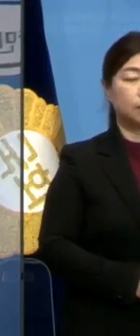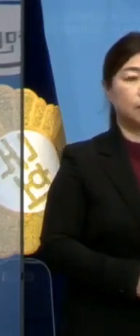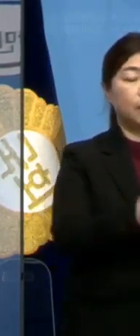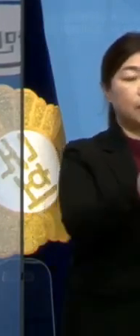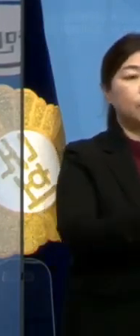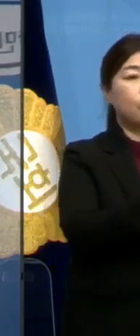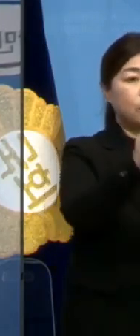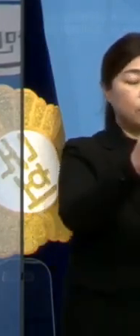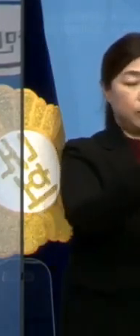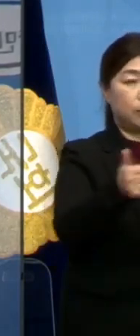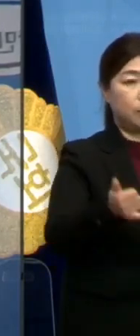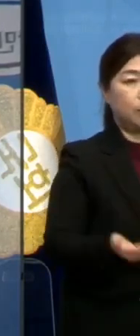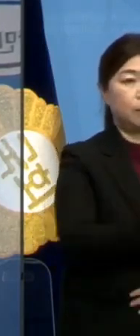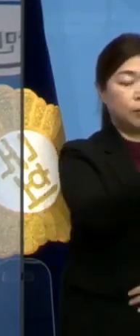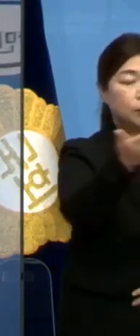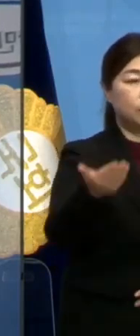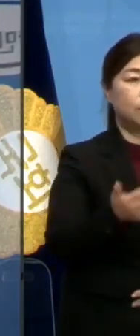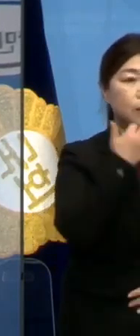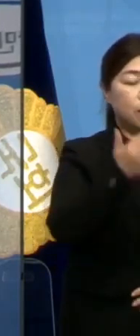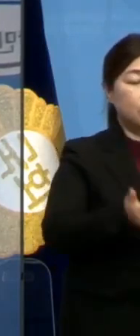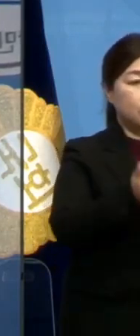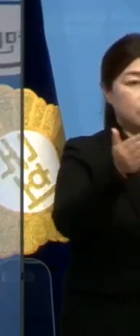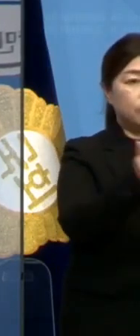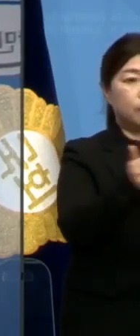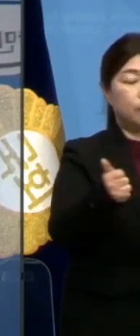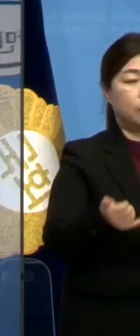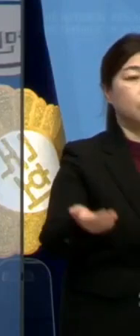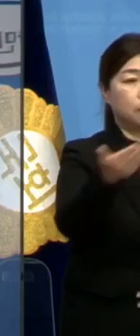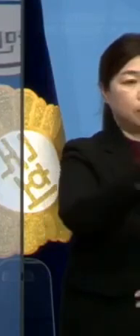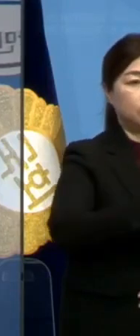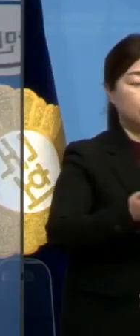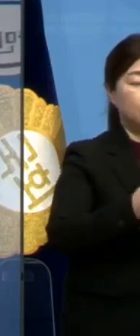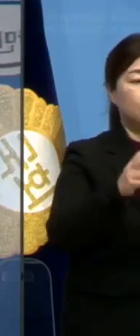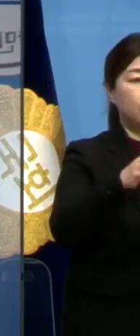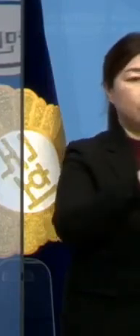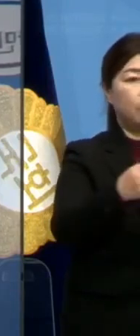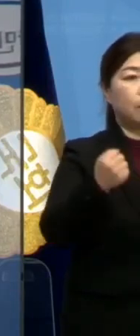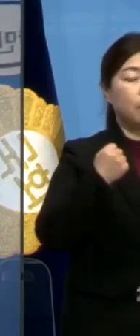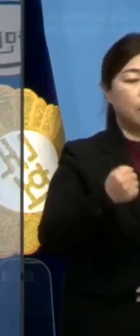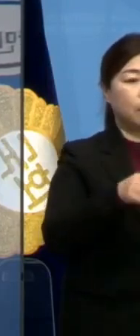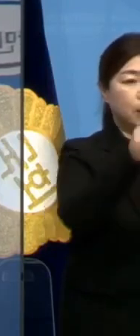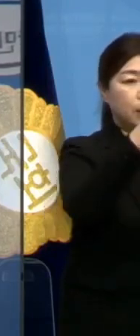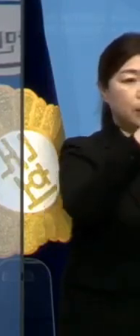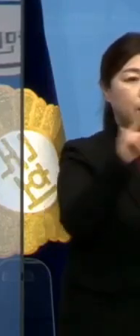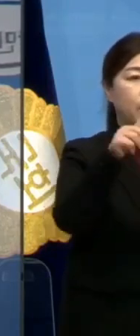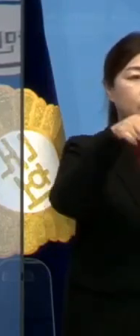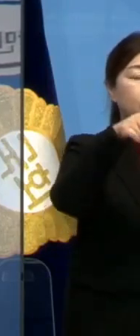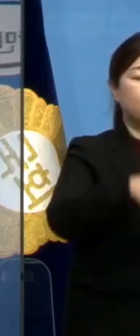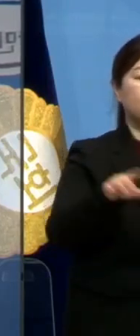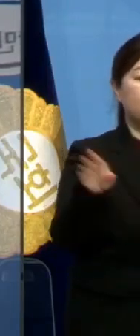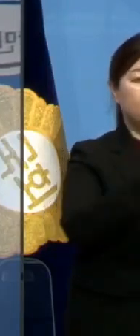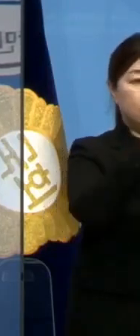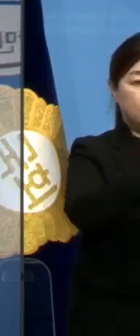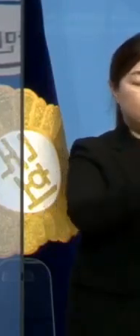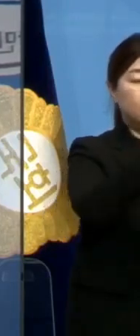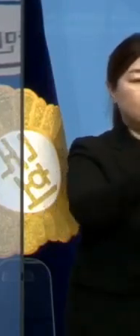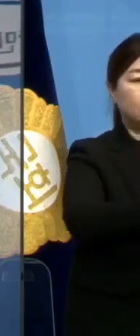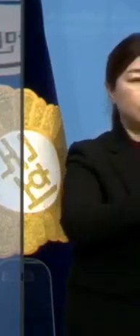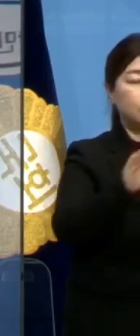존경하는 국민 여러분 서울시민 여러분 국민 회당 이 태교 사무총장 입니다